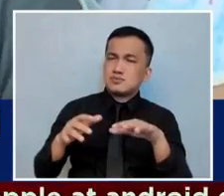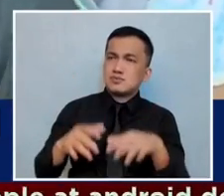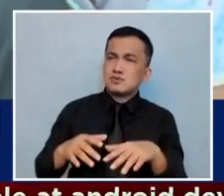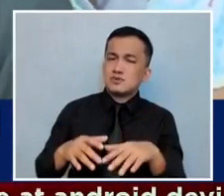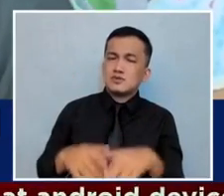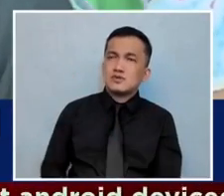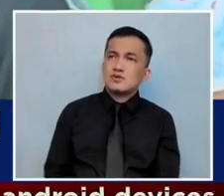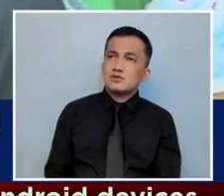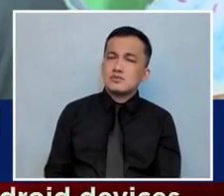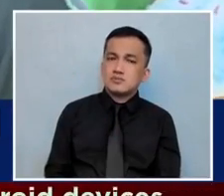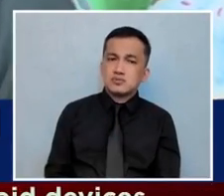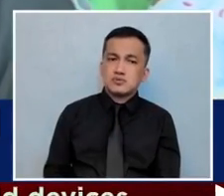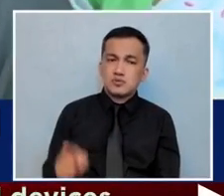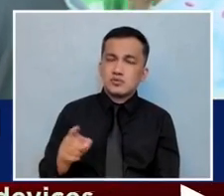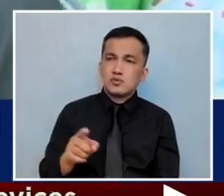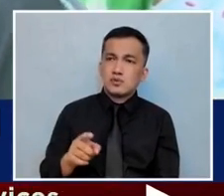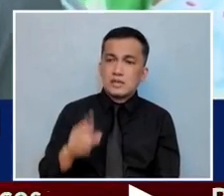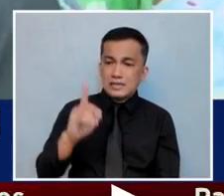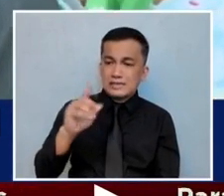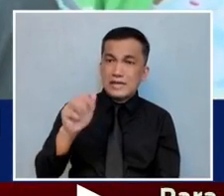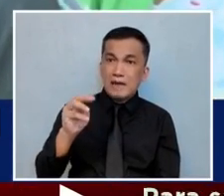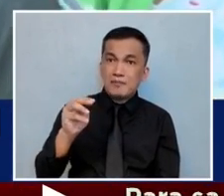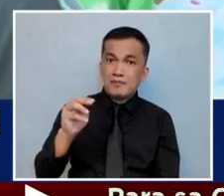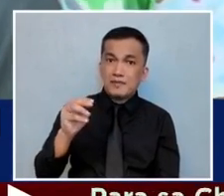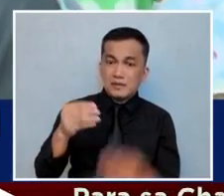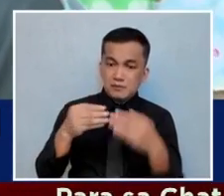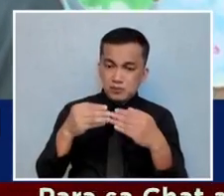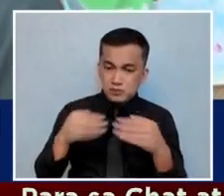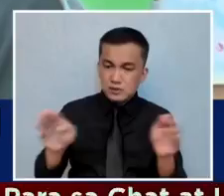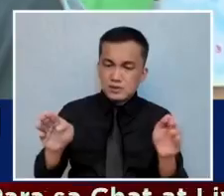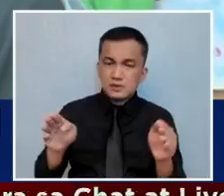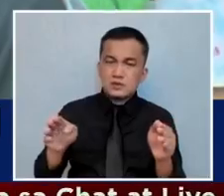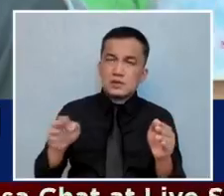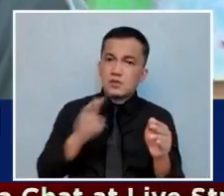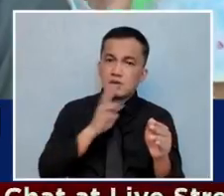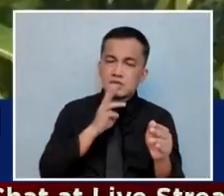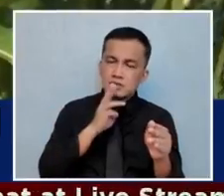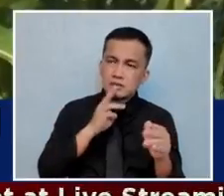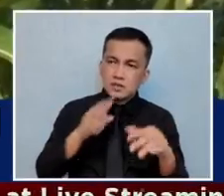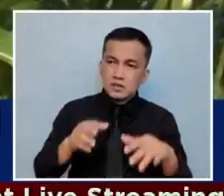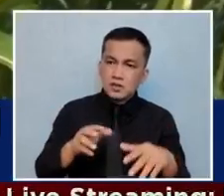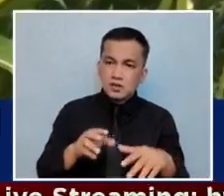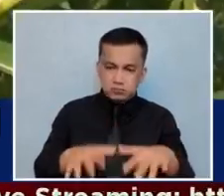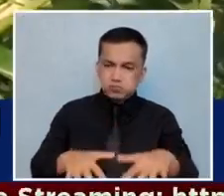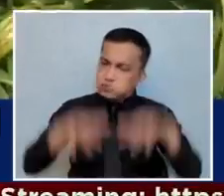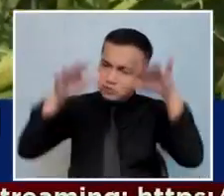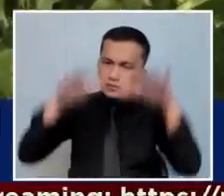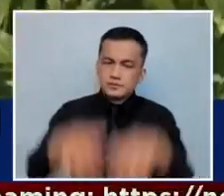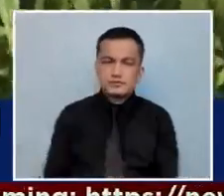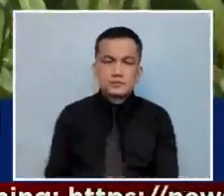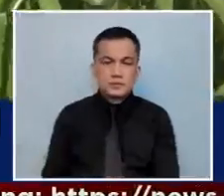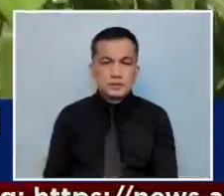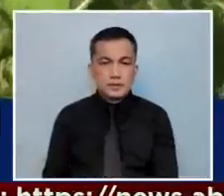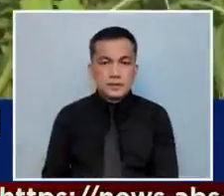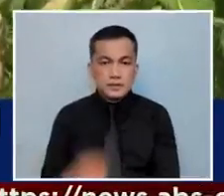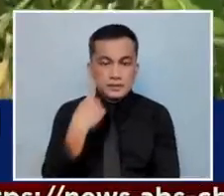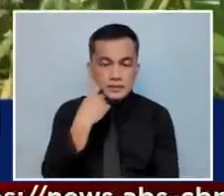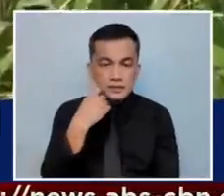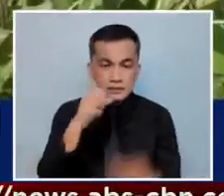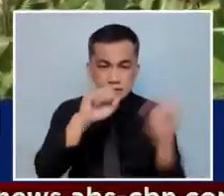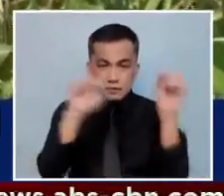pag naglabas na yung dam sa malaki na yun talaga yung tubig, sir. At nitong huling bagyong